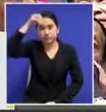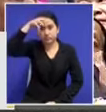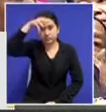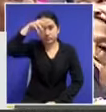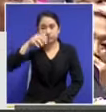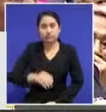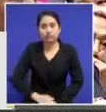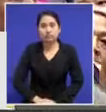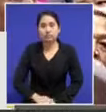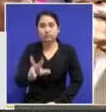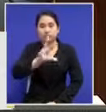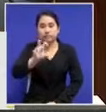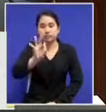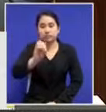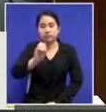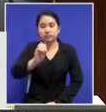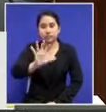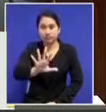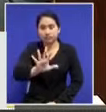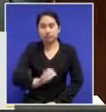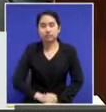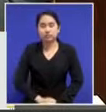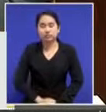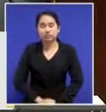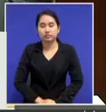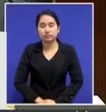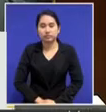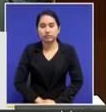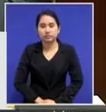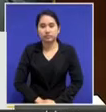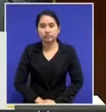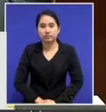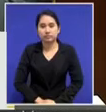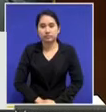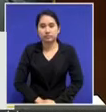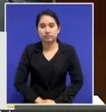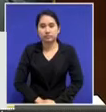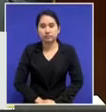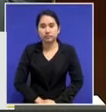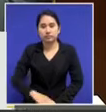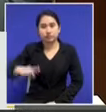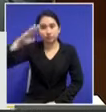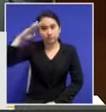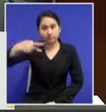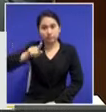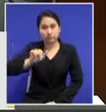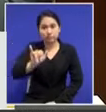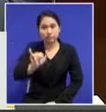จครับ 395นางสาวไพรินเทียนสุวรรณ พลเอกประยุทธ์จันทร์โอช